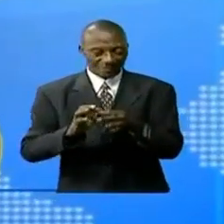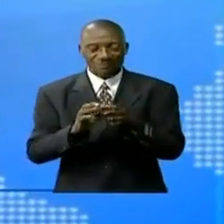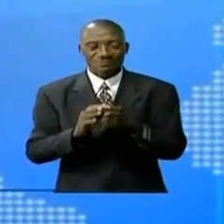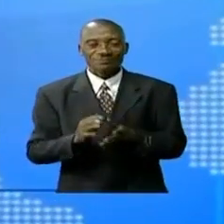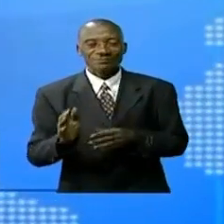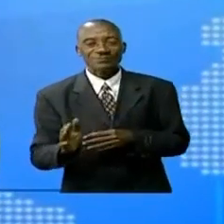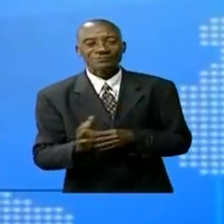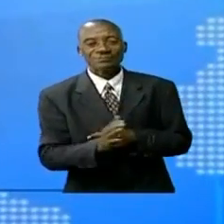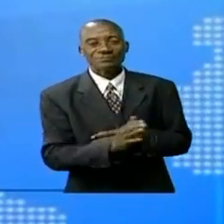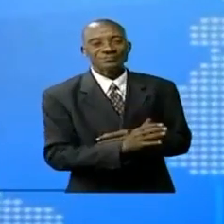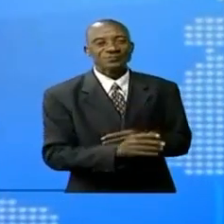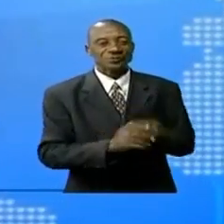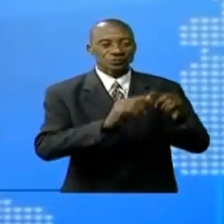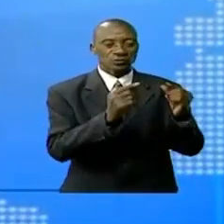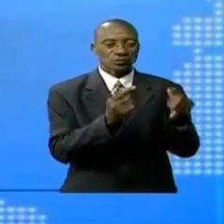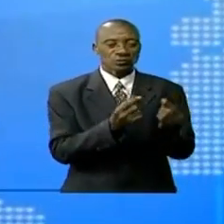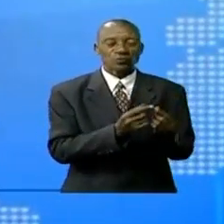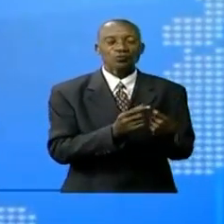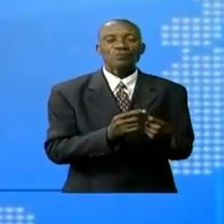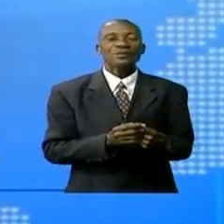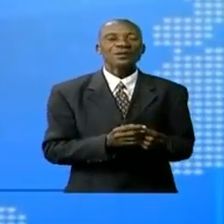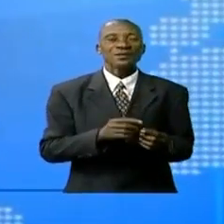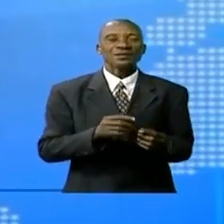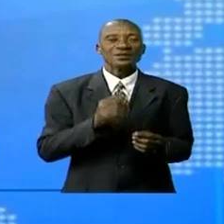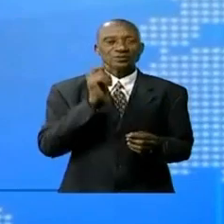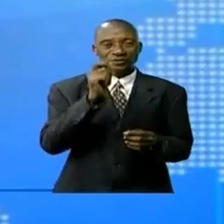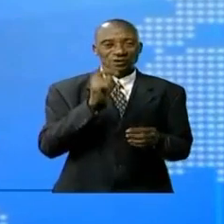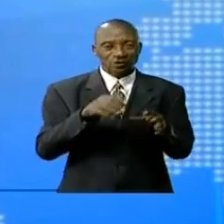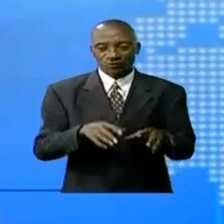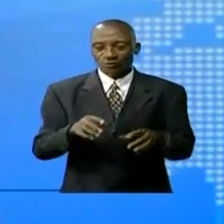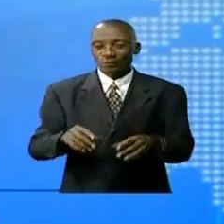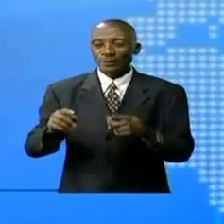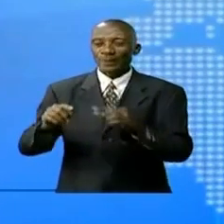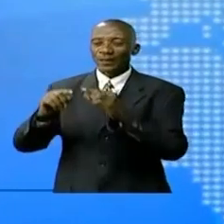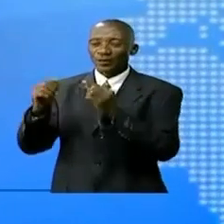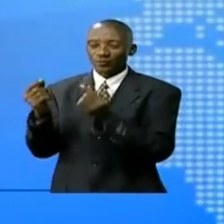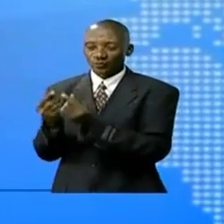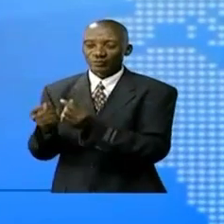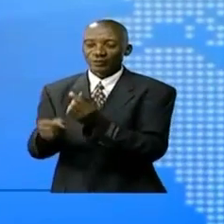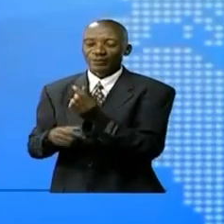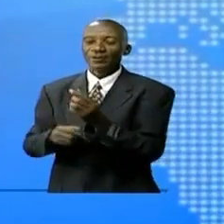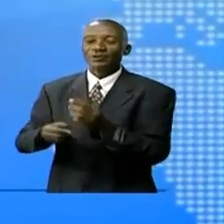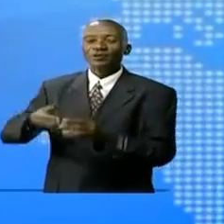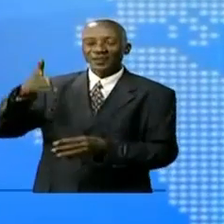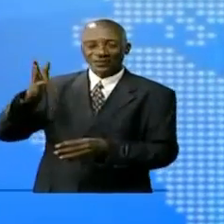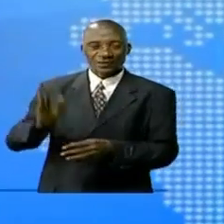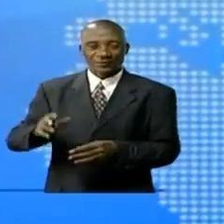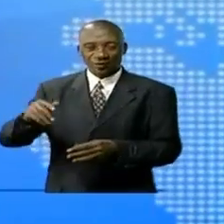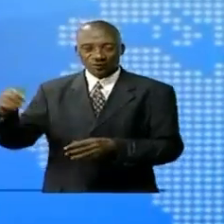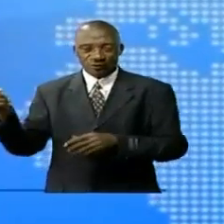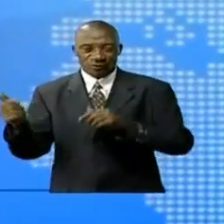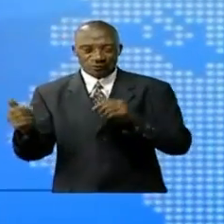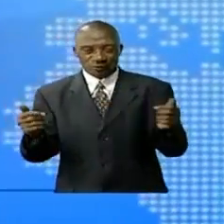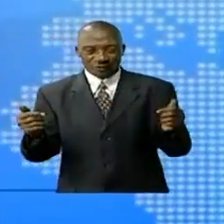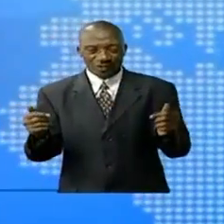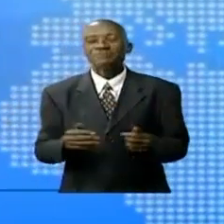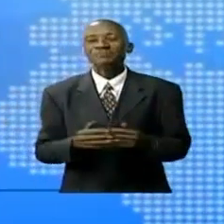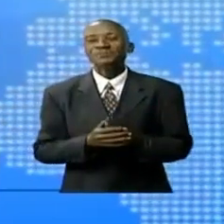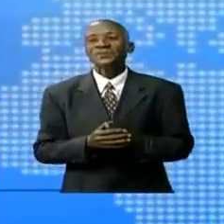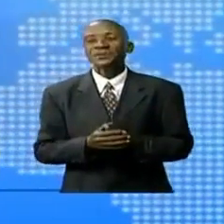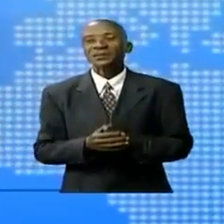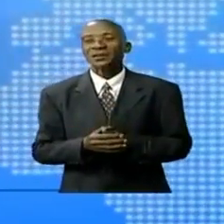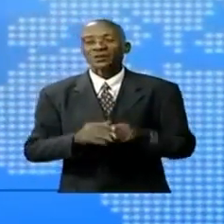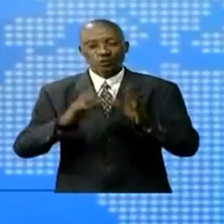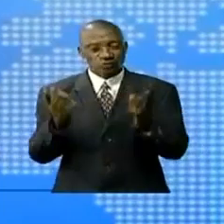entre des groupes armés locaux de la République démocratique du Congo et les experts de la présidence congolaise se poursuivent à Nairobi au Kenya.